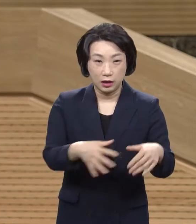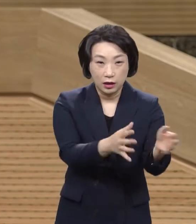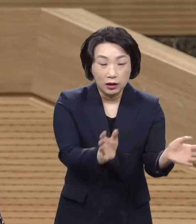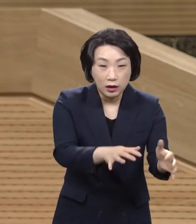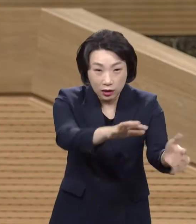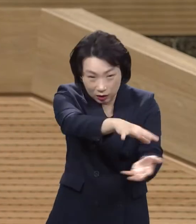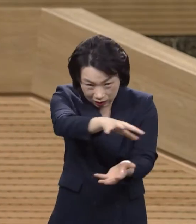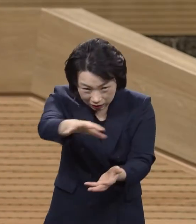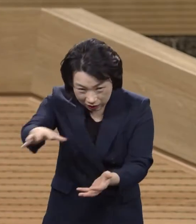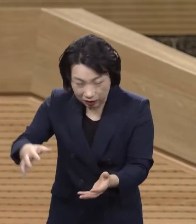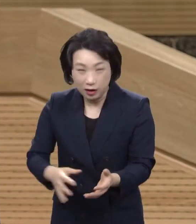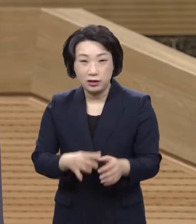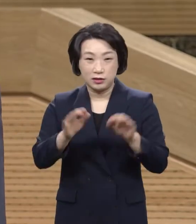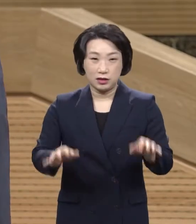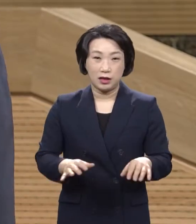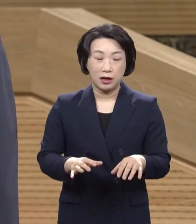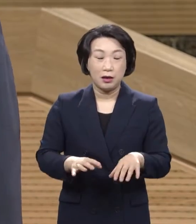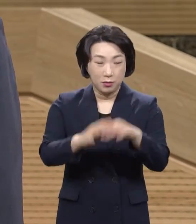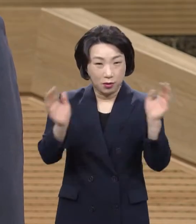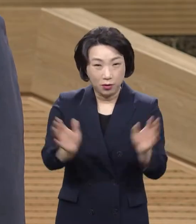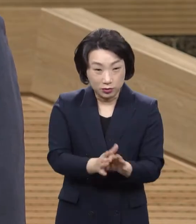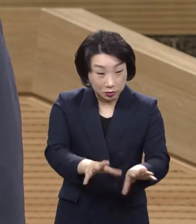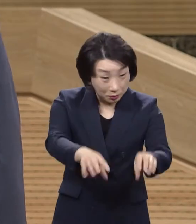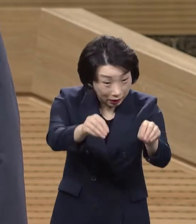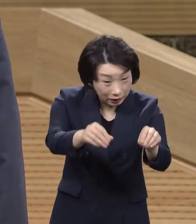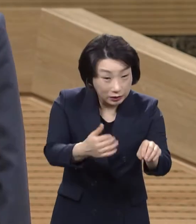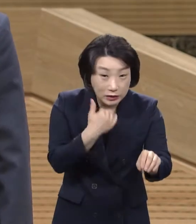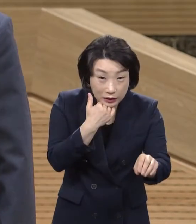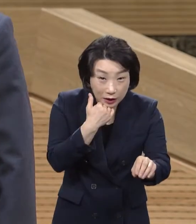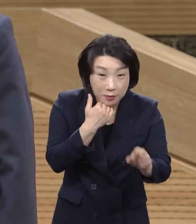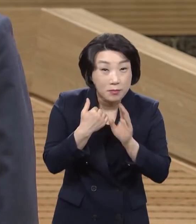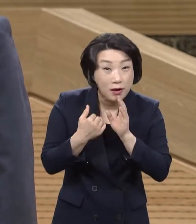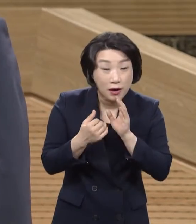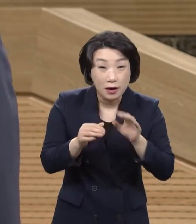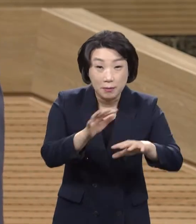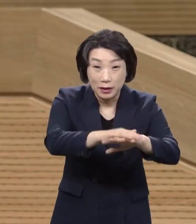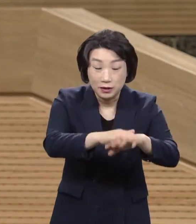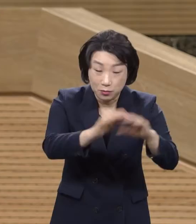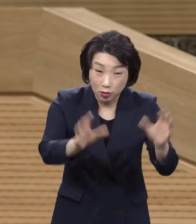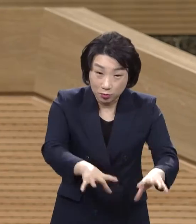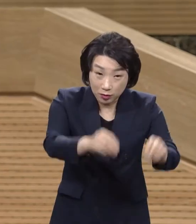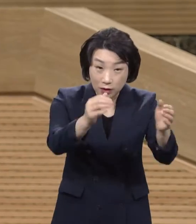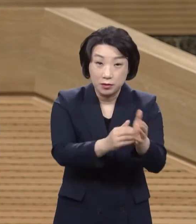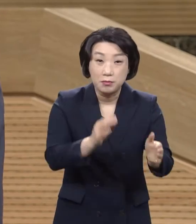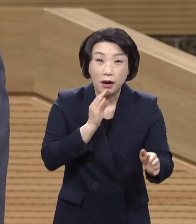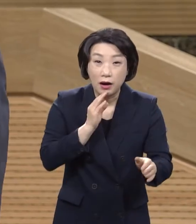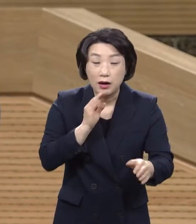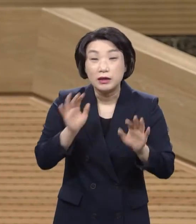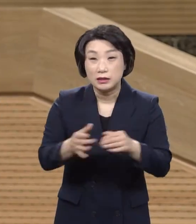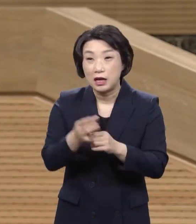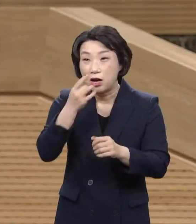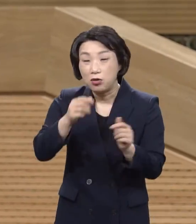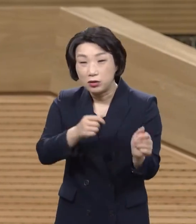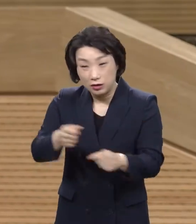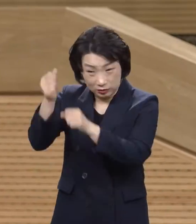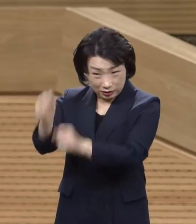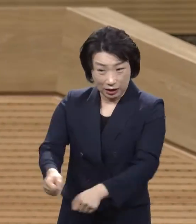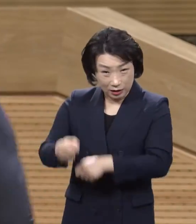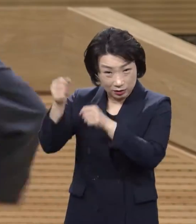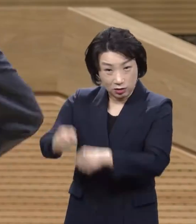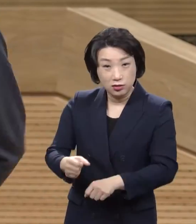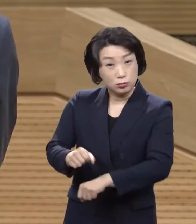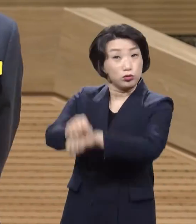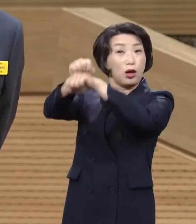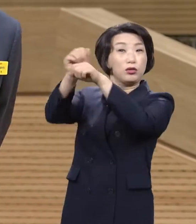갔다가 이제 다 말라서 이제 그 밭에서 다 말랐기 때문에 갖다 탈곡해서 딱 국간에 넣으면